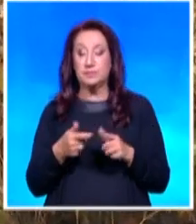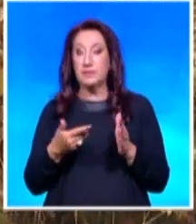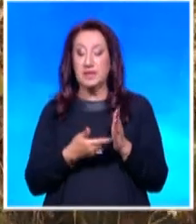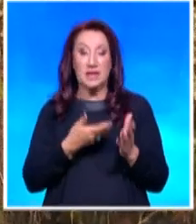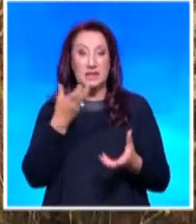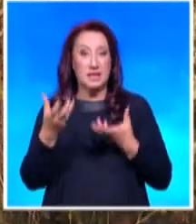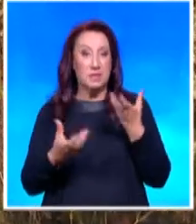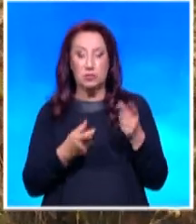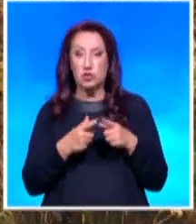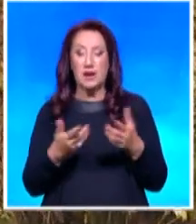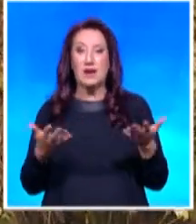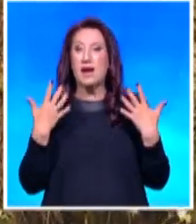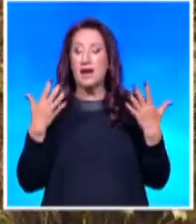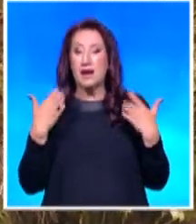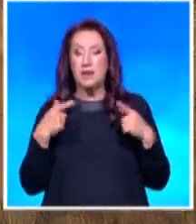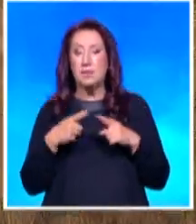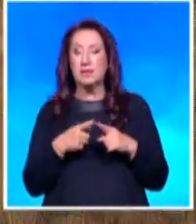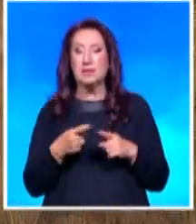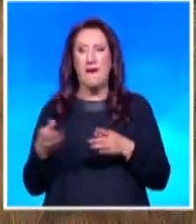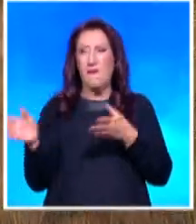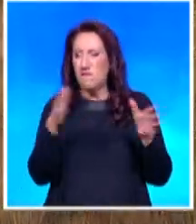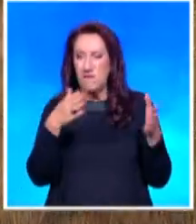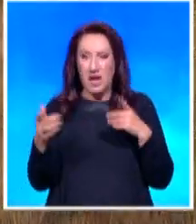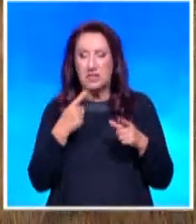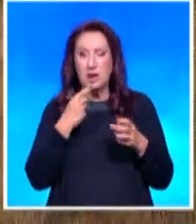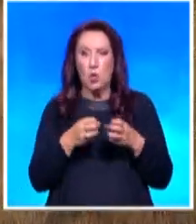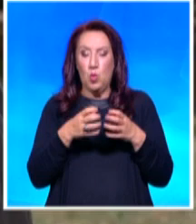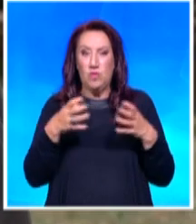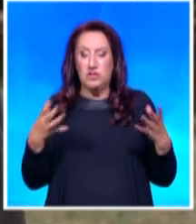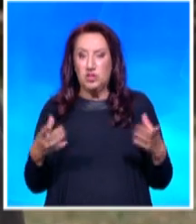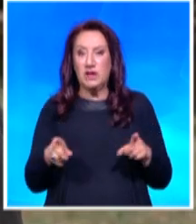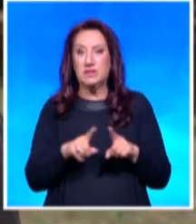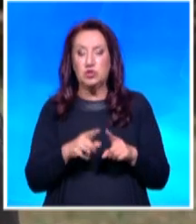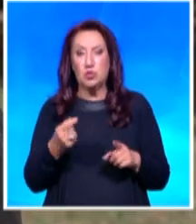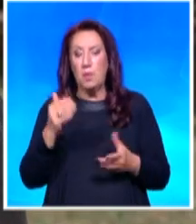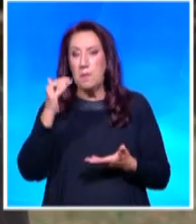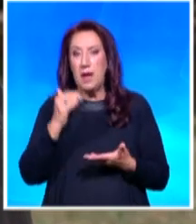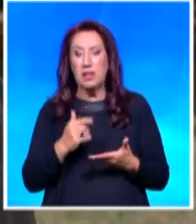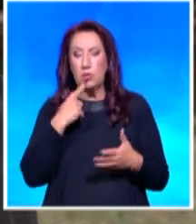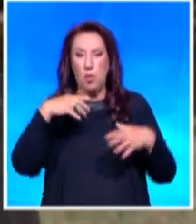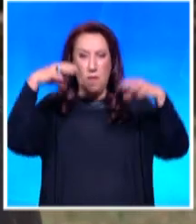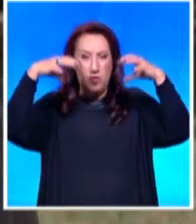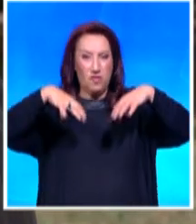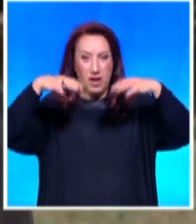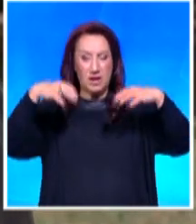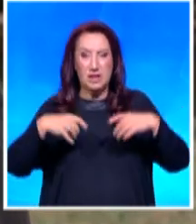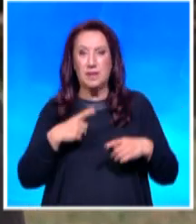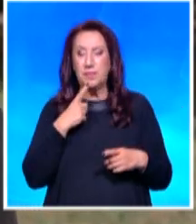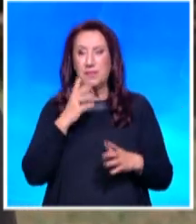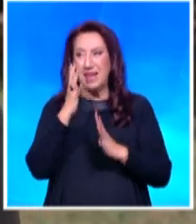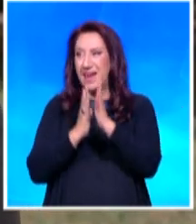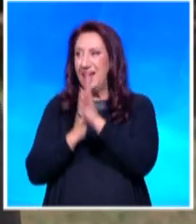условия могат да доведат до разрастване на огъня. Когато имаме малко валежи и много високи температури, растителността изсъхва,